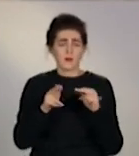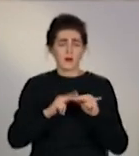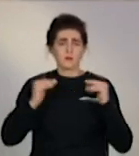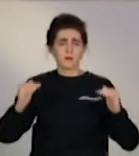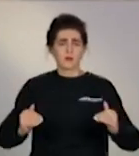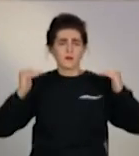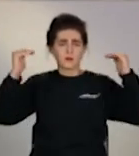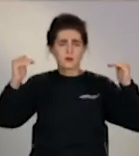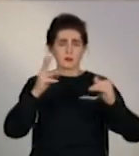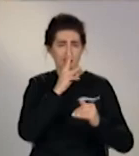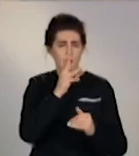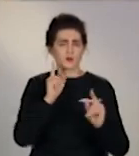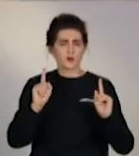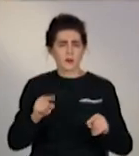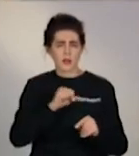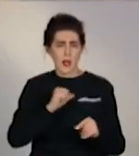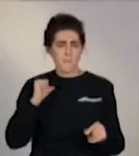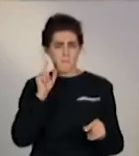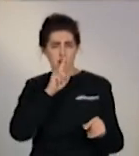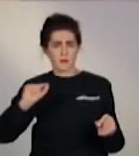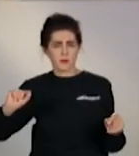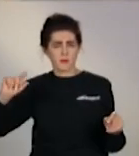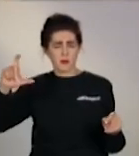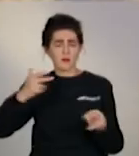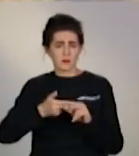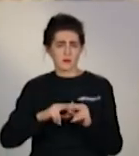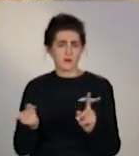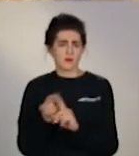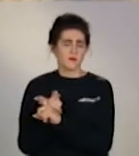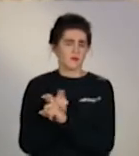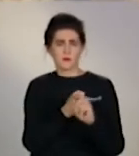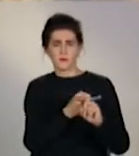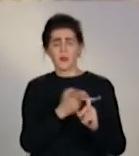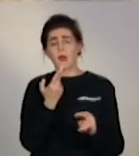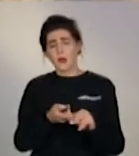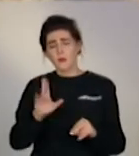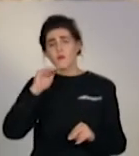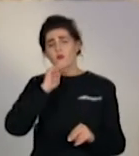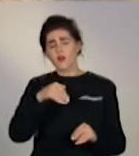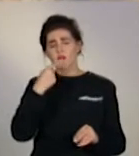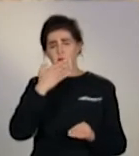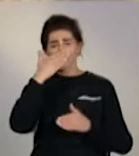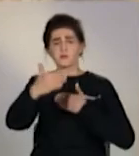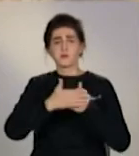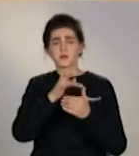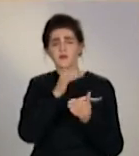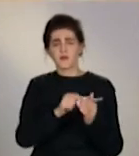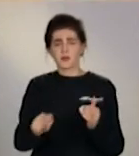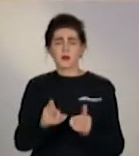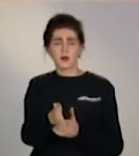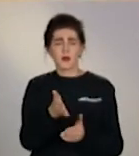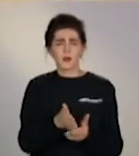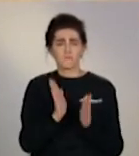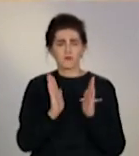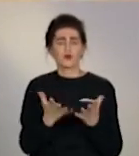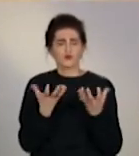повышение минимальной заработной платы, которая тоже в совокупности повлияла. Фахівці прогнозують, уже найближчим часом ціна на